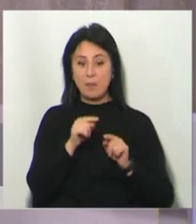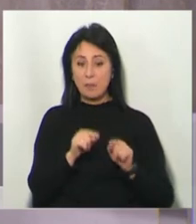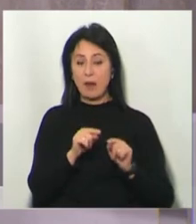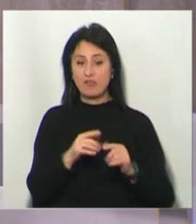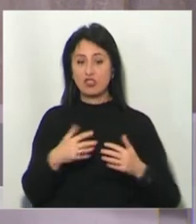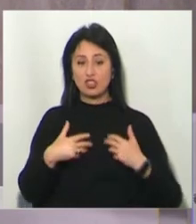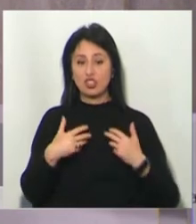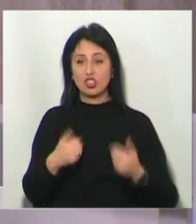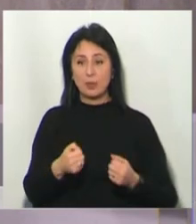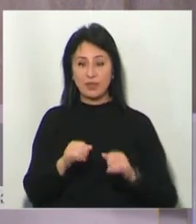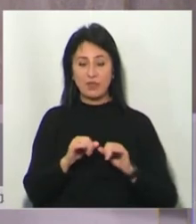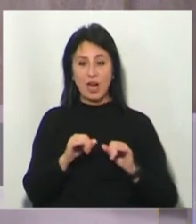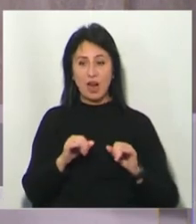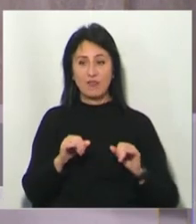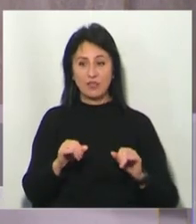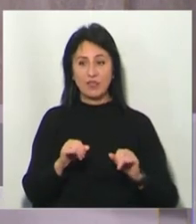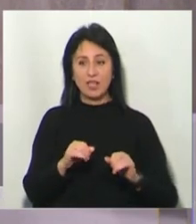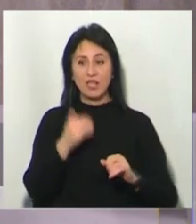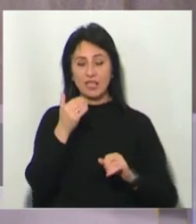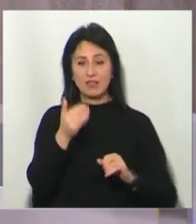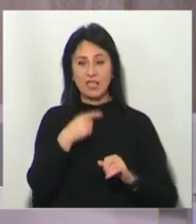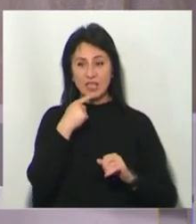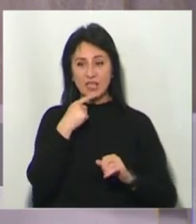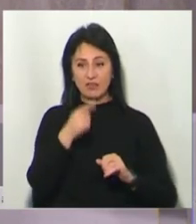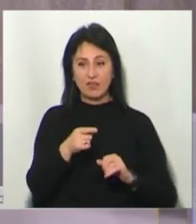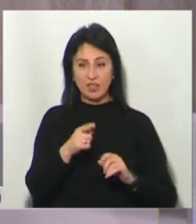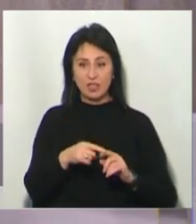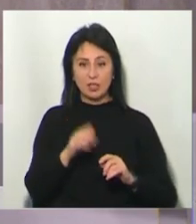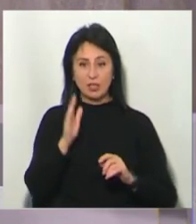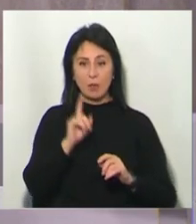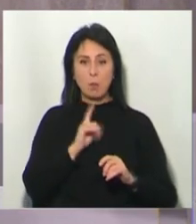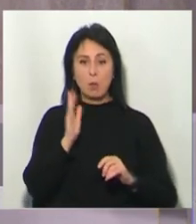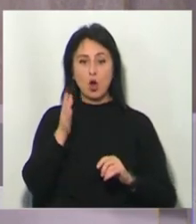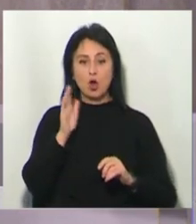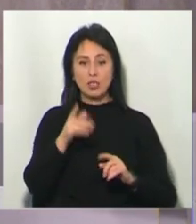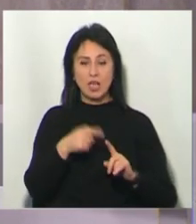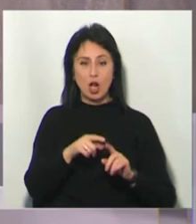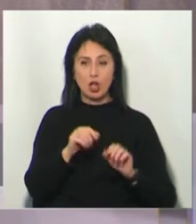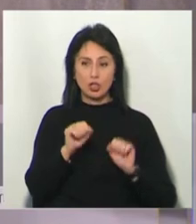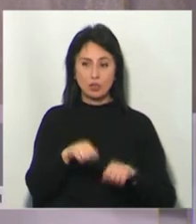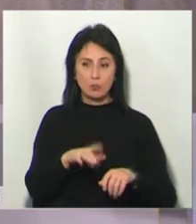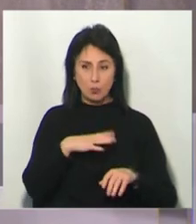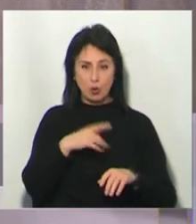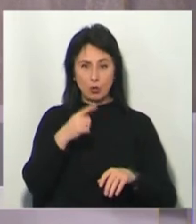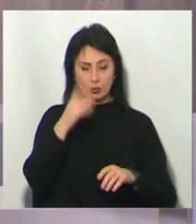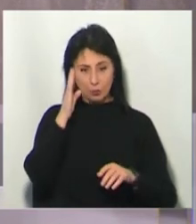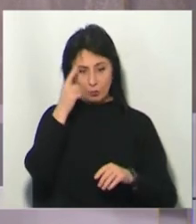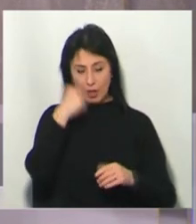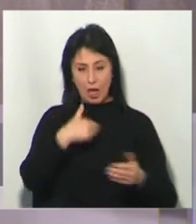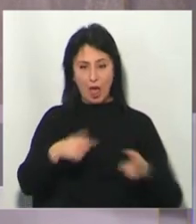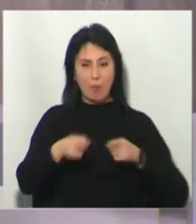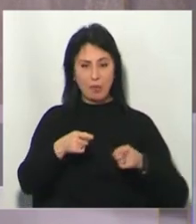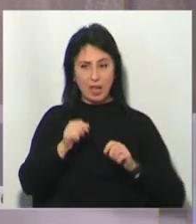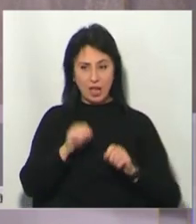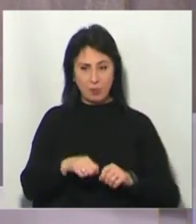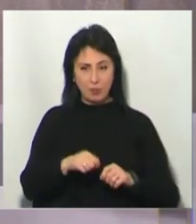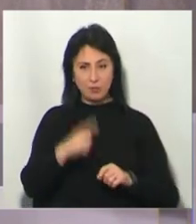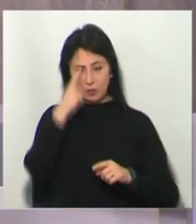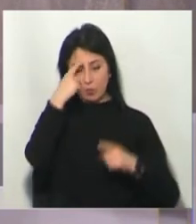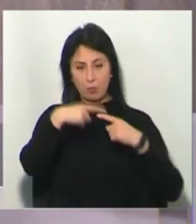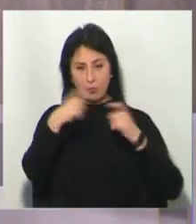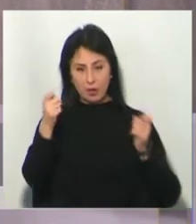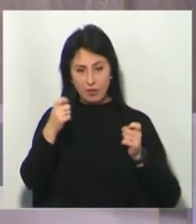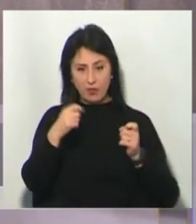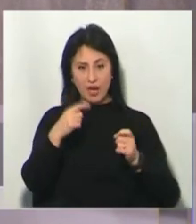ბავშვის ჯანმრთელობას და განვითარებას, და თქვენ დაასახელეთ მოსაოდნელი შედეგები, შეიძლება იყოს ეპილეფსიური გულყრა, შეიძლება იყოს